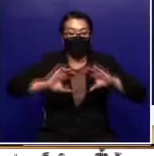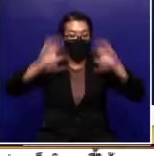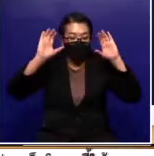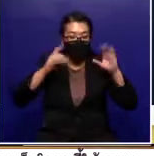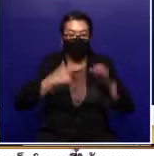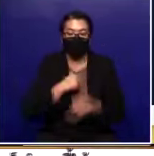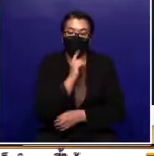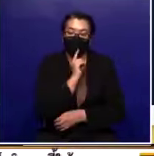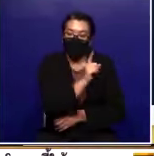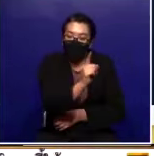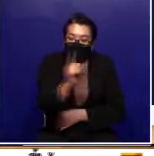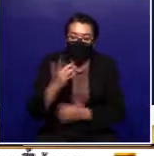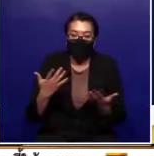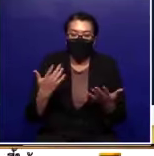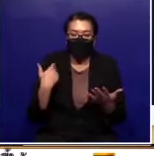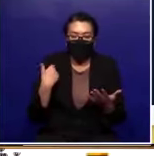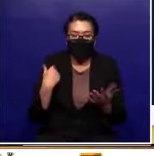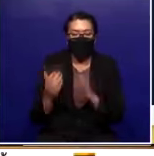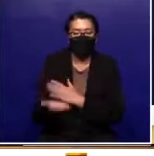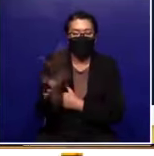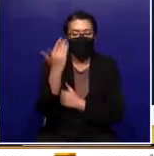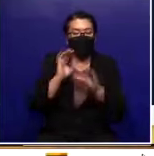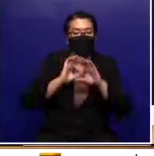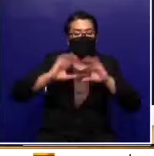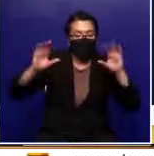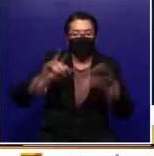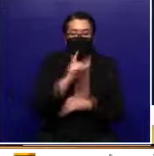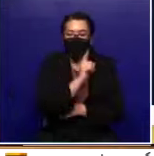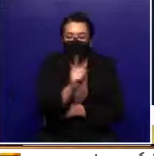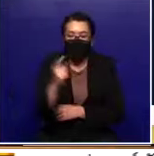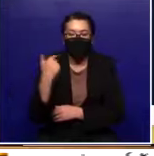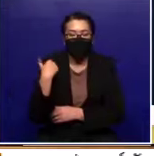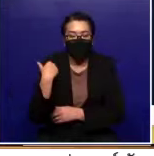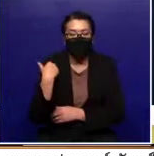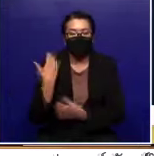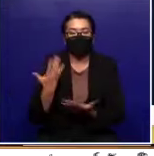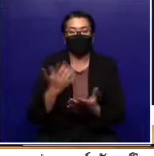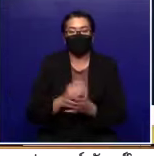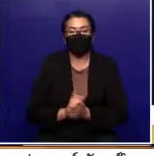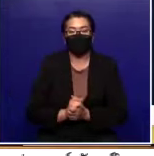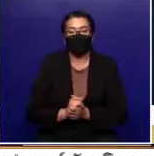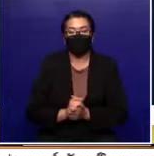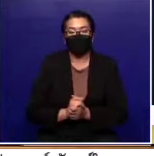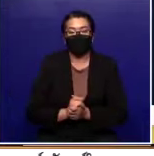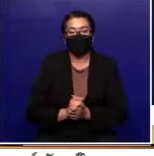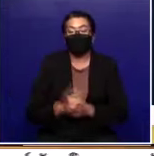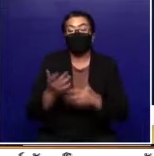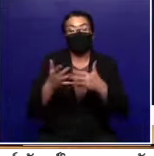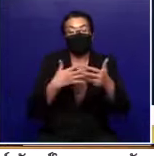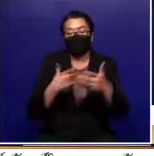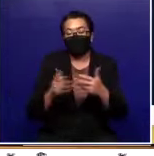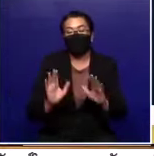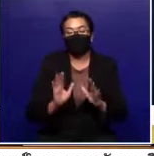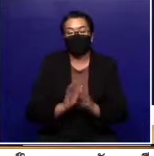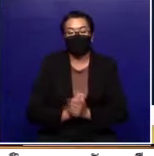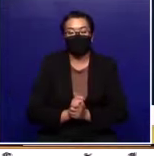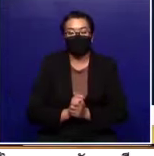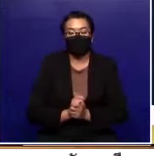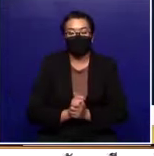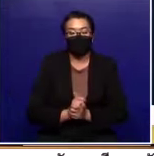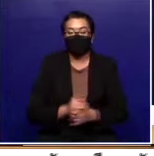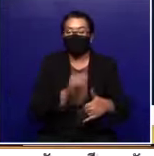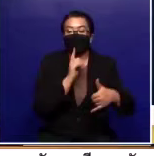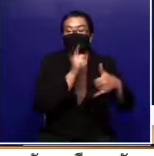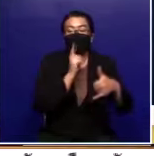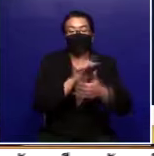าผมไม่รู้หรอกก็ด่าแล้วเดี๋ยวมันจะเป็นยังไงกันแล้วหรือเปล่าก็ไม่เป็นไรครับแต่ท่านก็โดนด่ากันไปเป็นที่เรียบร้